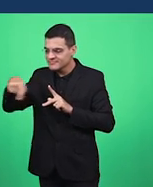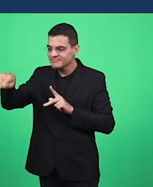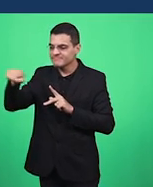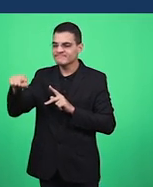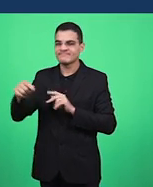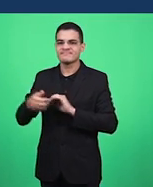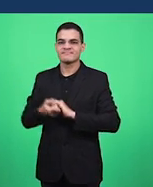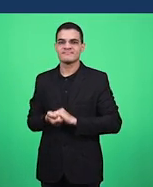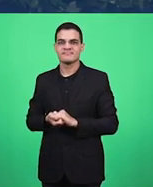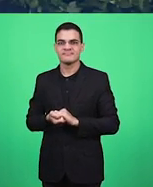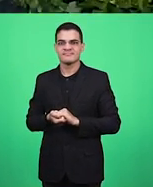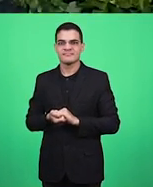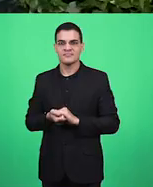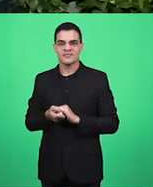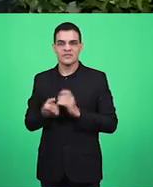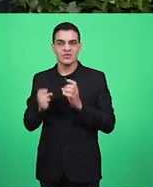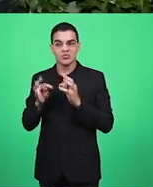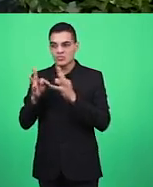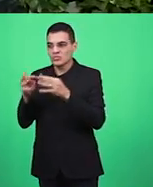вам!»